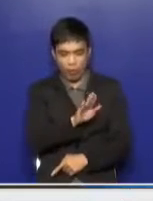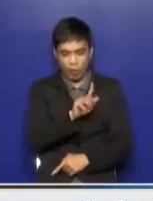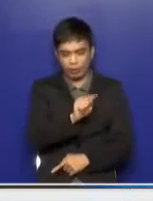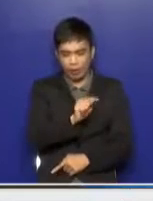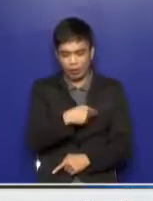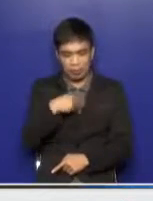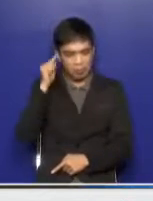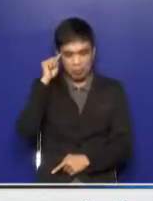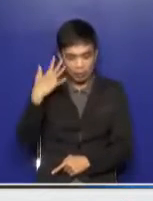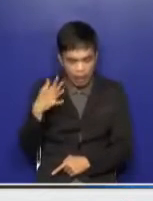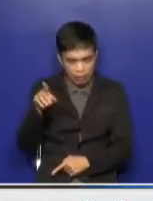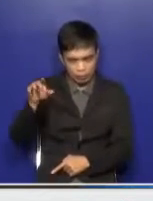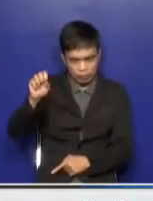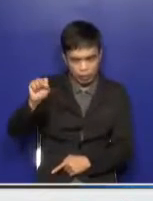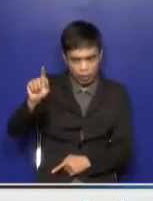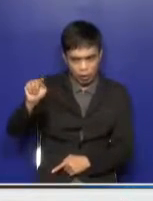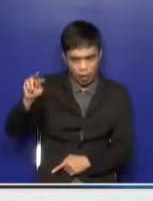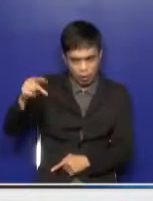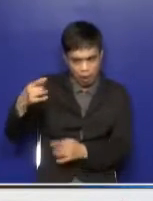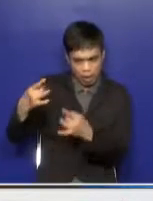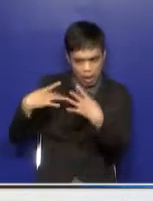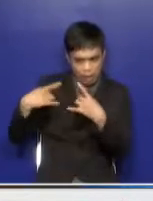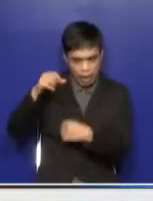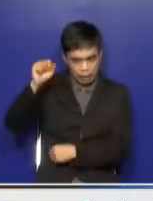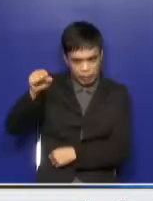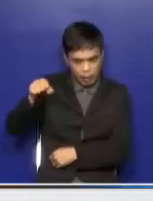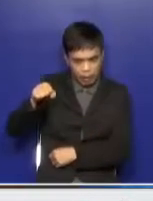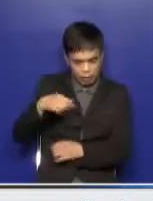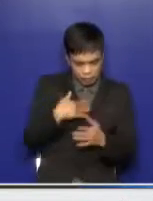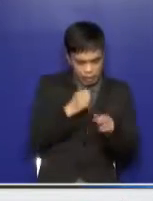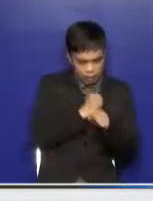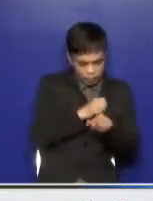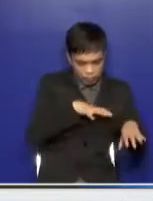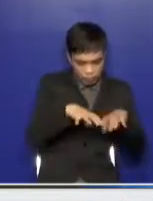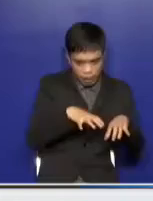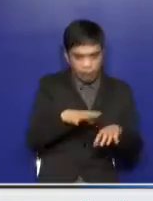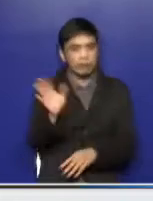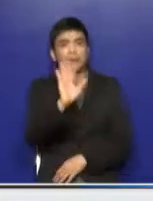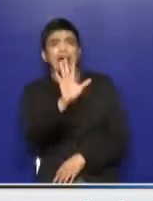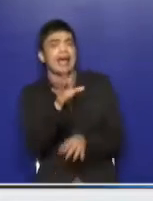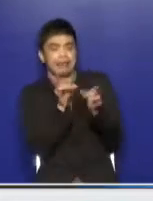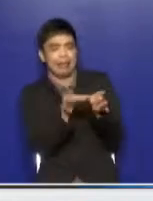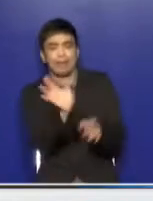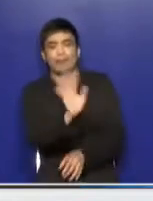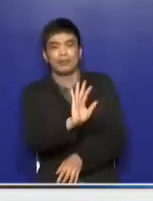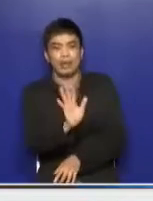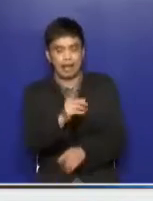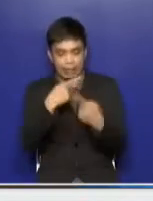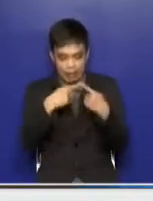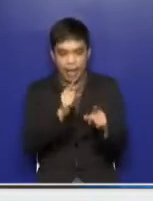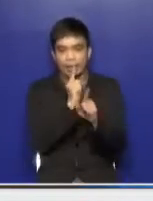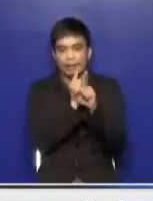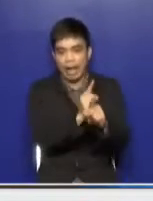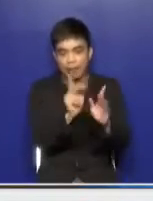สำนักงานตรวจเงินแผ่นดินจะแกล้งเขาแต่ถ้ามองในความเป็นธรรมคือไม่ได้แกล้งแต่ทำให้เพื่อความถูกต้องและเ